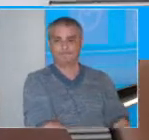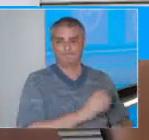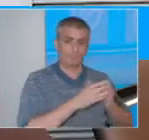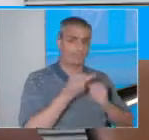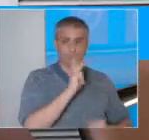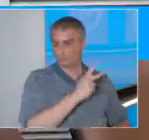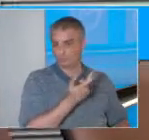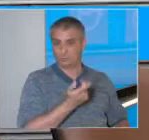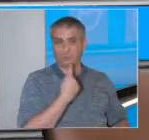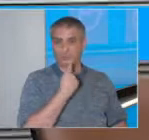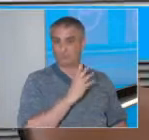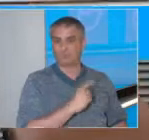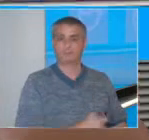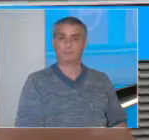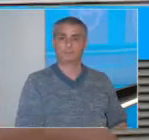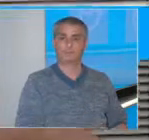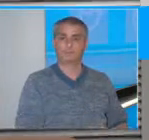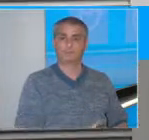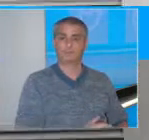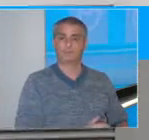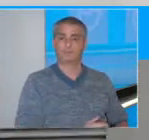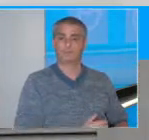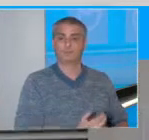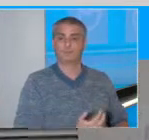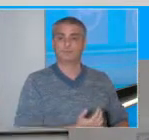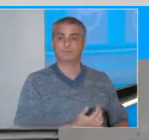רוצים להסביר למה להצביע להם ולא ללפיד. בסופו של דבר,